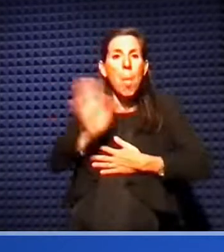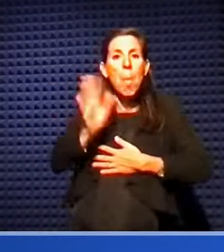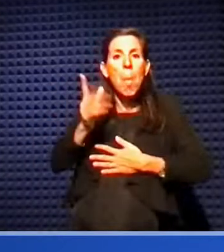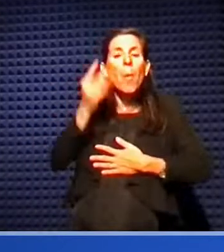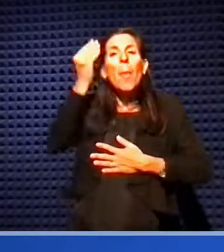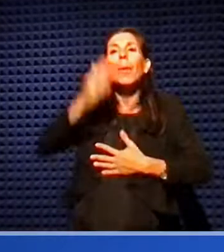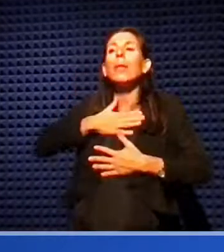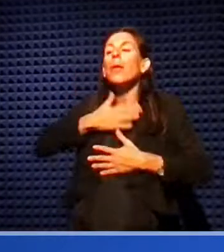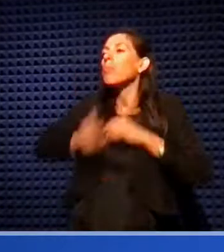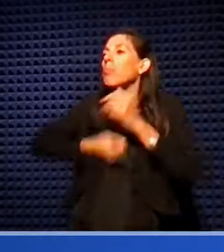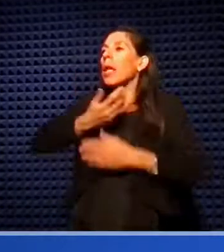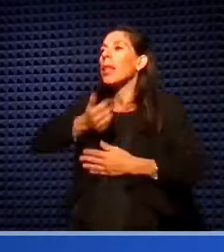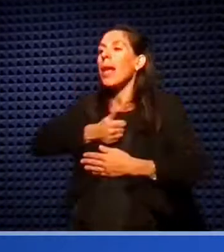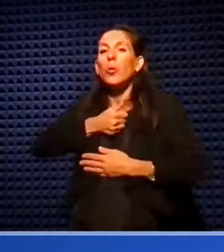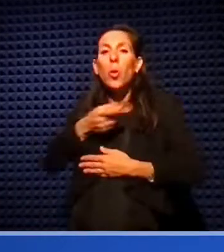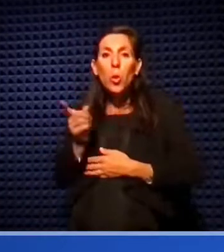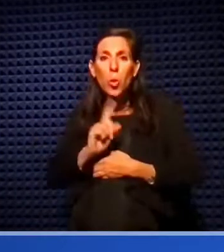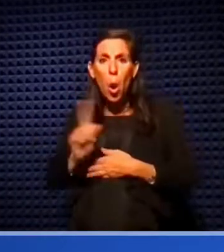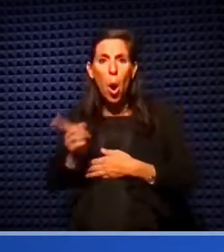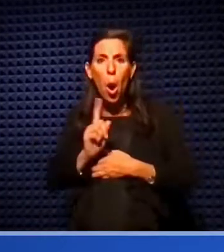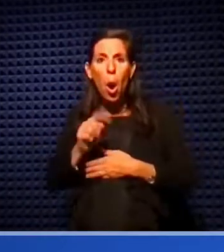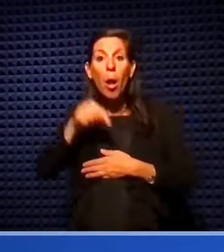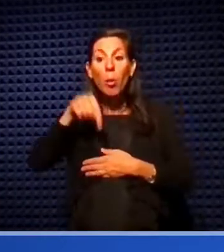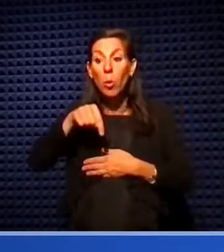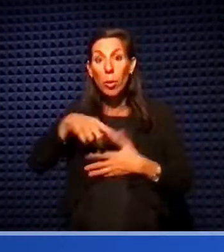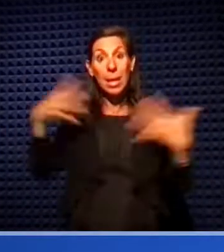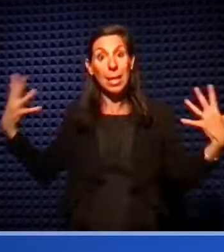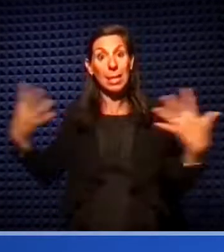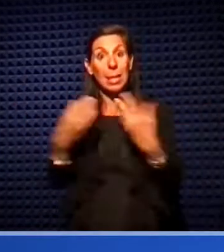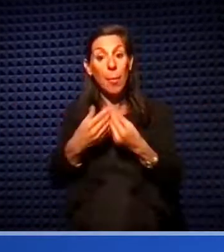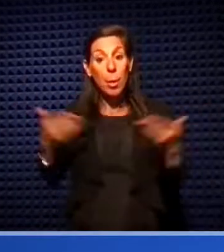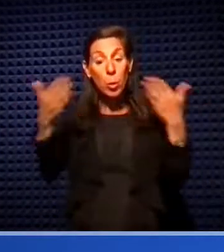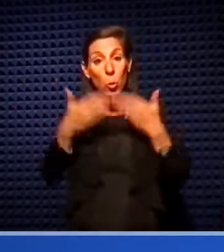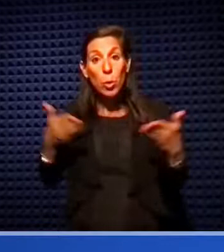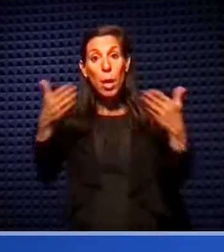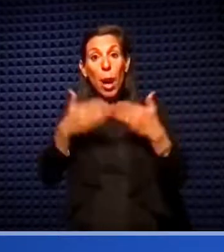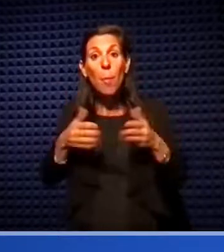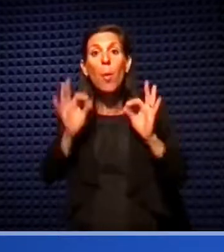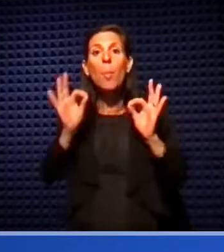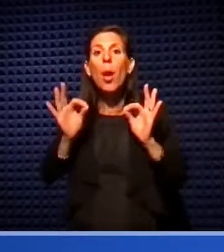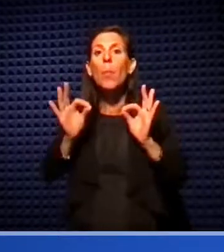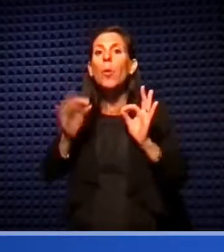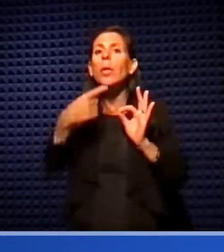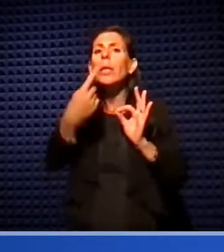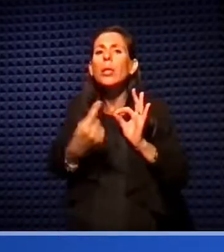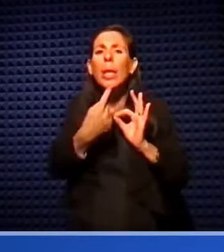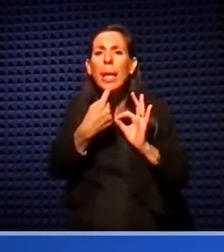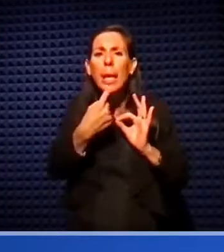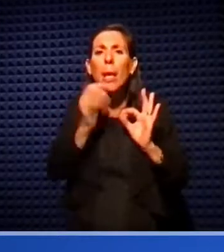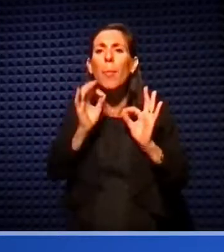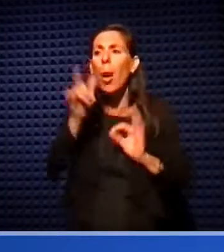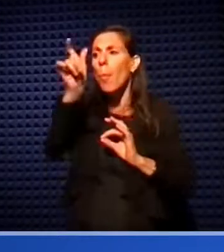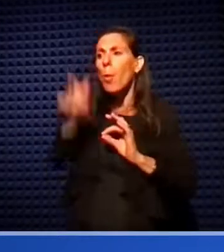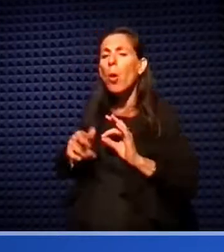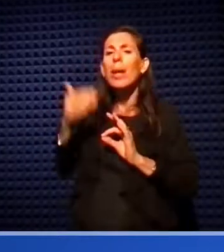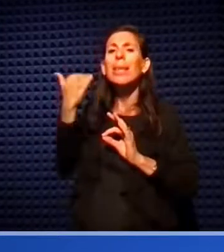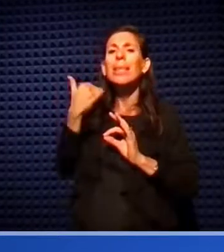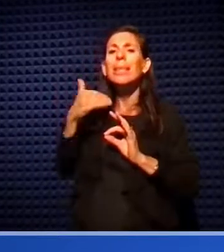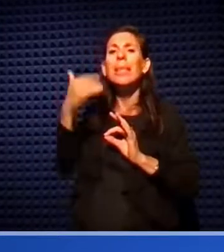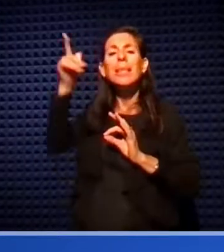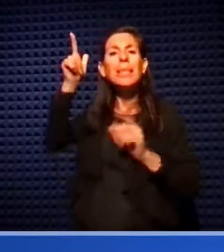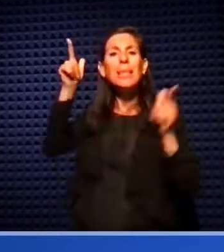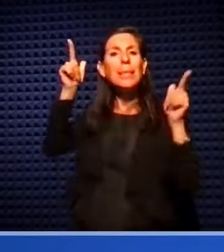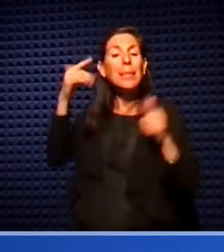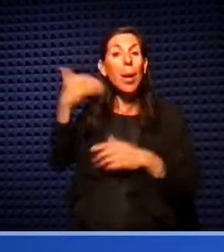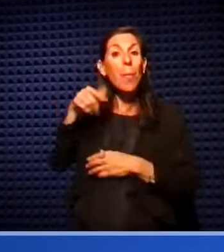ዝተገልፀ ቃል ኣምላኽ ኢና ነሰንትን ዘለና ካልእ ጉዳይ ኣይኮነን ነዚ ክነሰውዕለሉ ኣለና ኣብዛ ሓለፈ ትምህርቲ ክርስቶስ ሃዋርያ ጳውሎስ